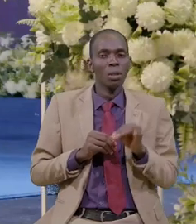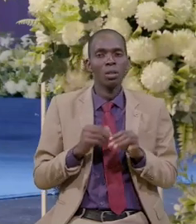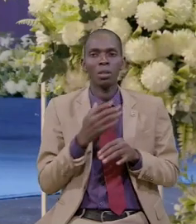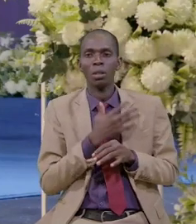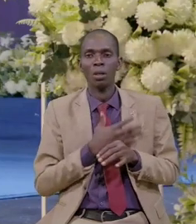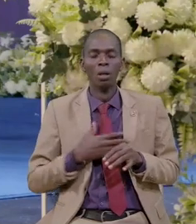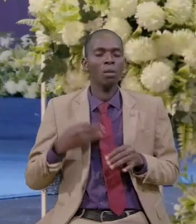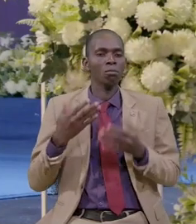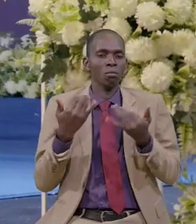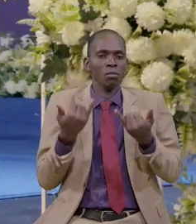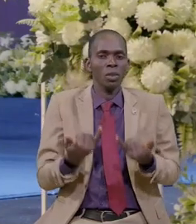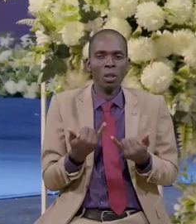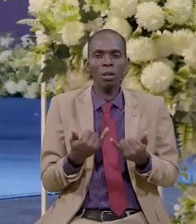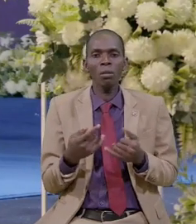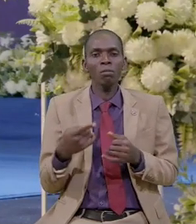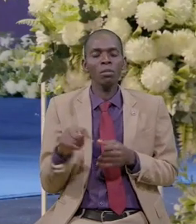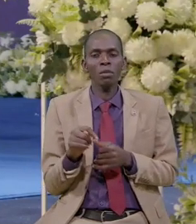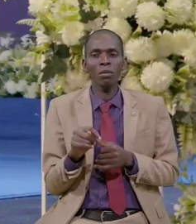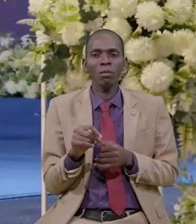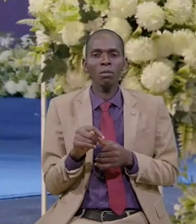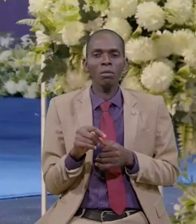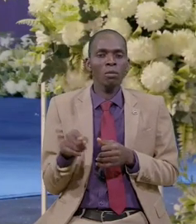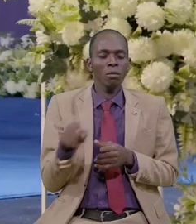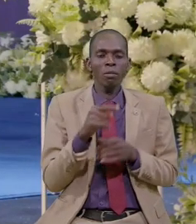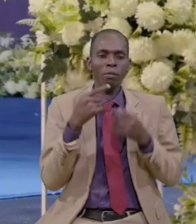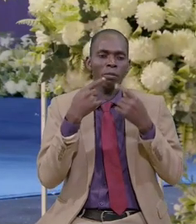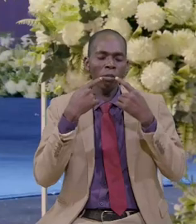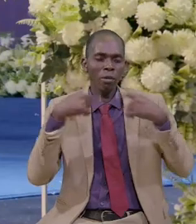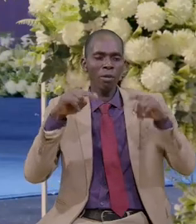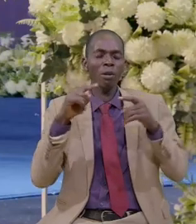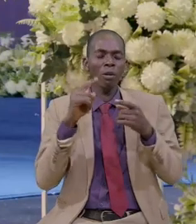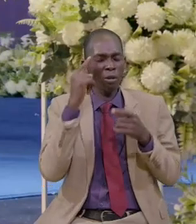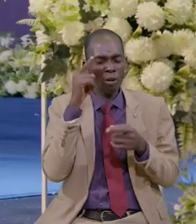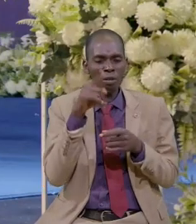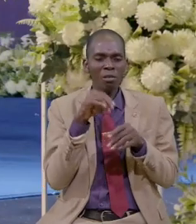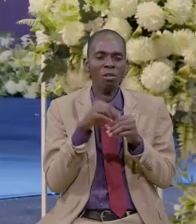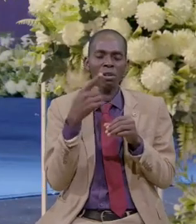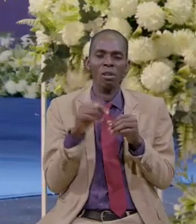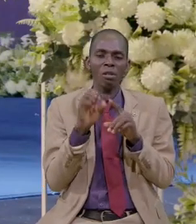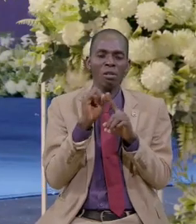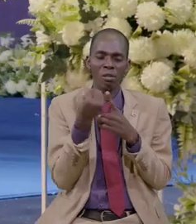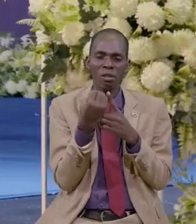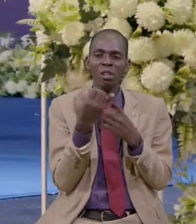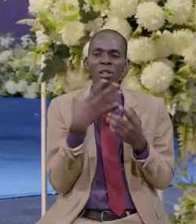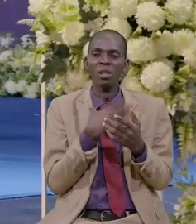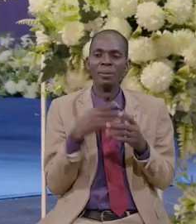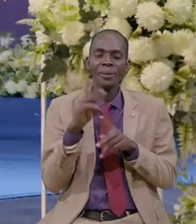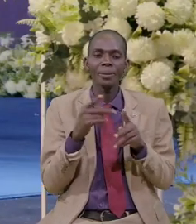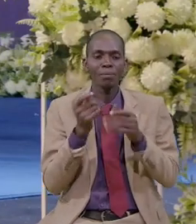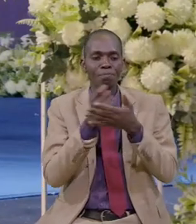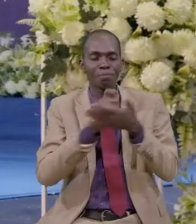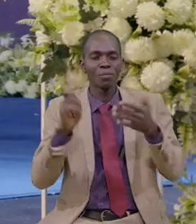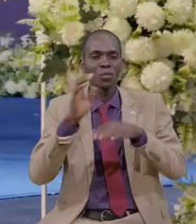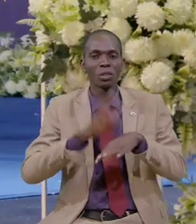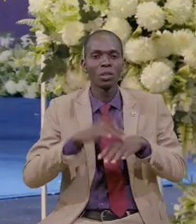Et on fait la publicité sur les médias sociaux. tu veux te débarrasser des rides, il faut mélanger